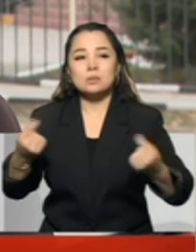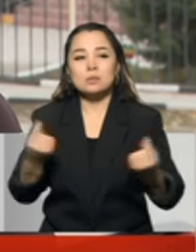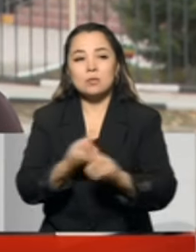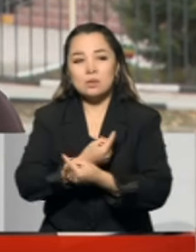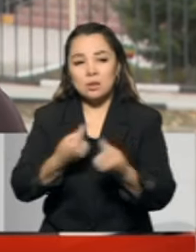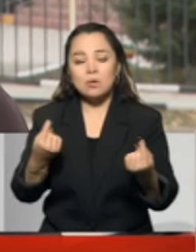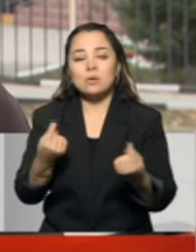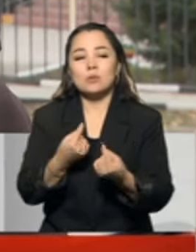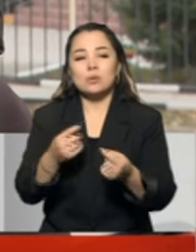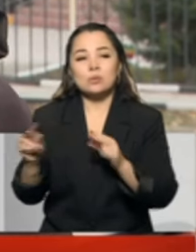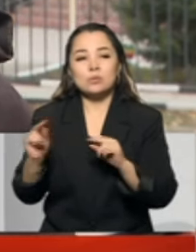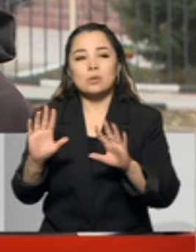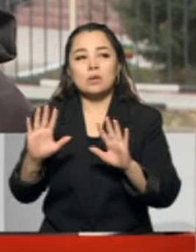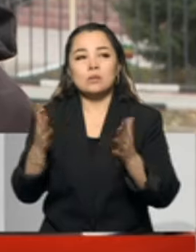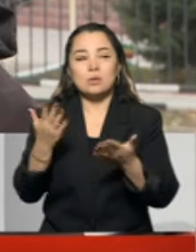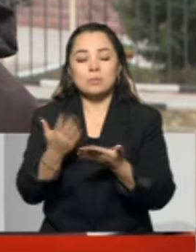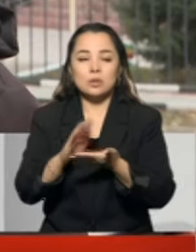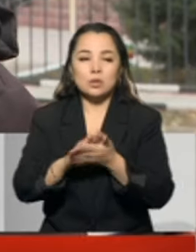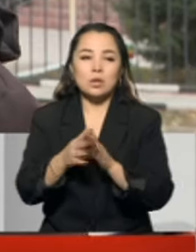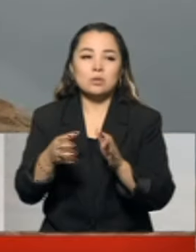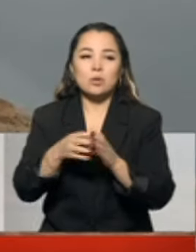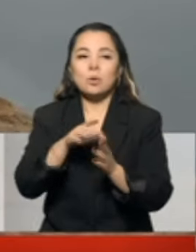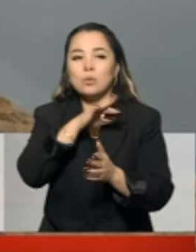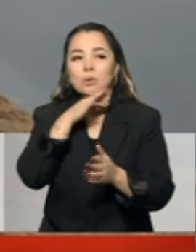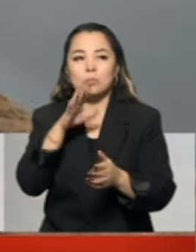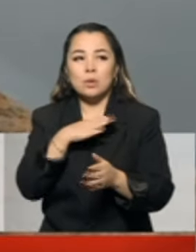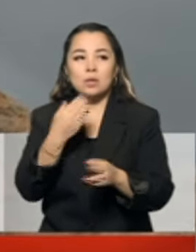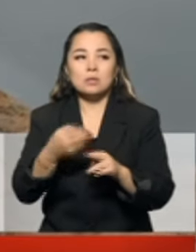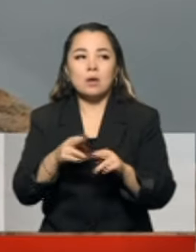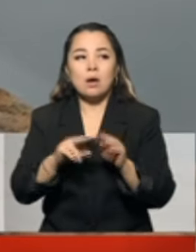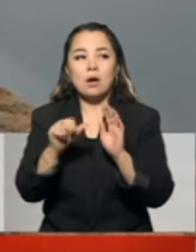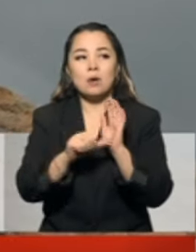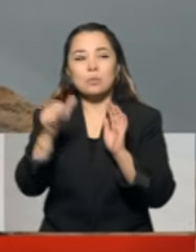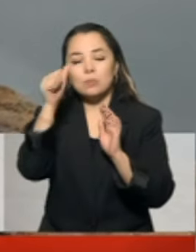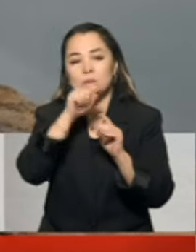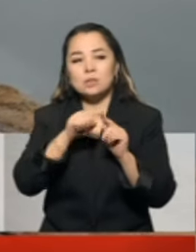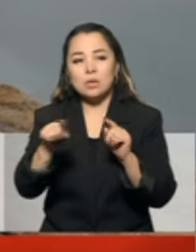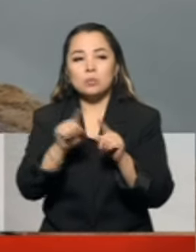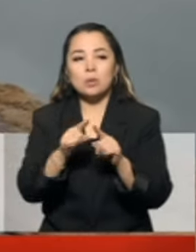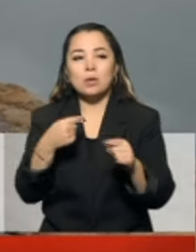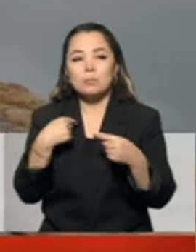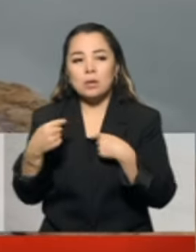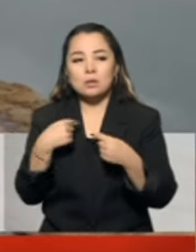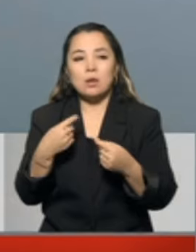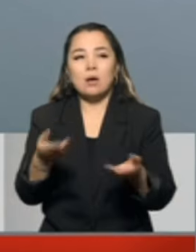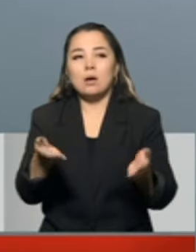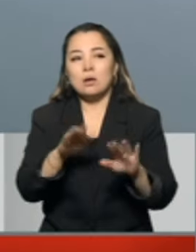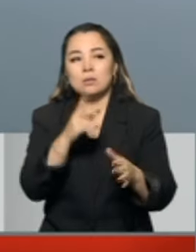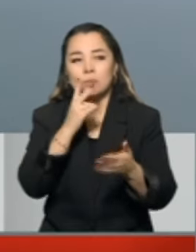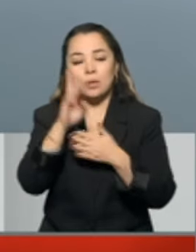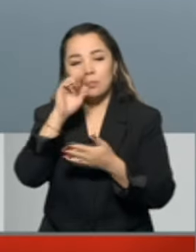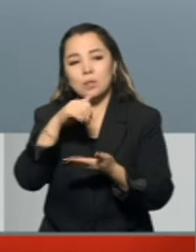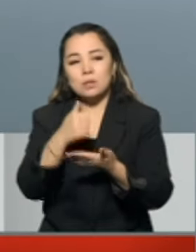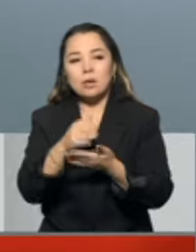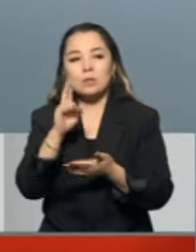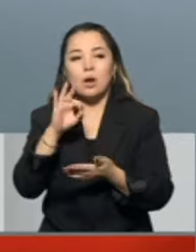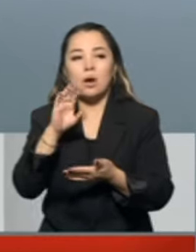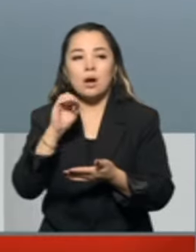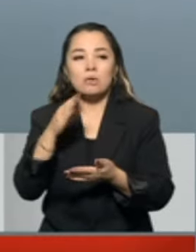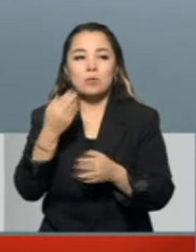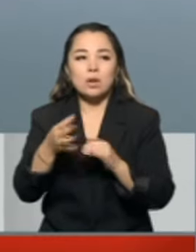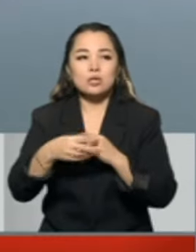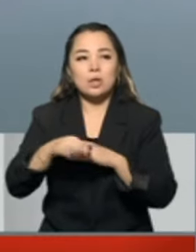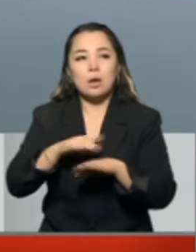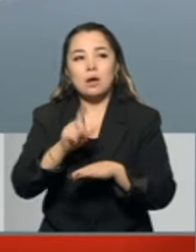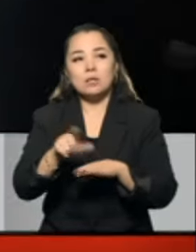кетеді де, сол қайғылы қабай немелер жағдайлар көп болды ғой. Енді 60 жылға созылған азап артта қалды. Мемлекет басшысы Қасым-Жомарт Тоқаев